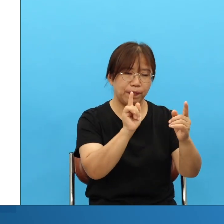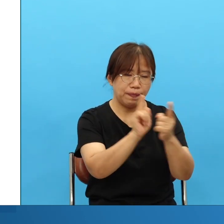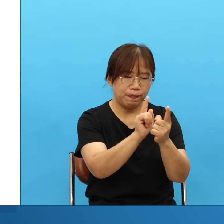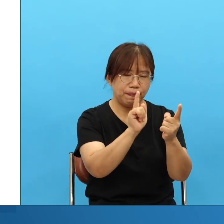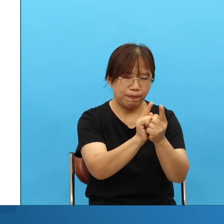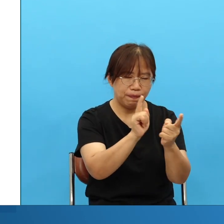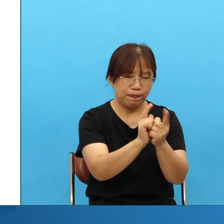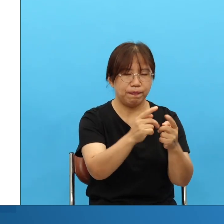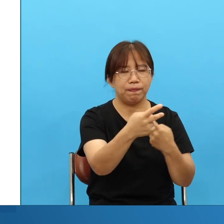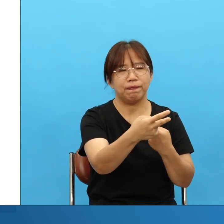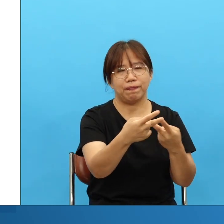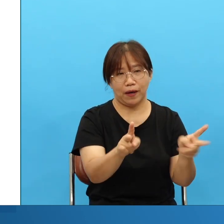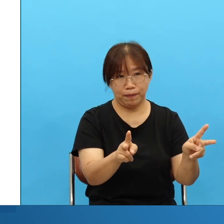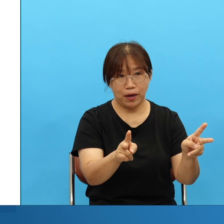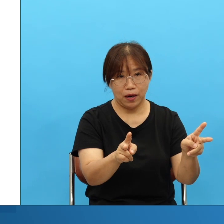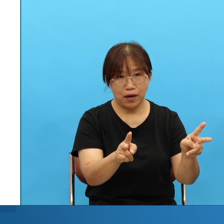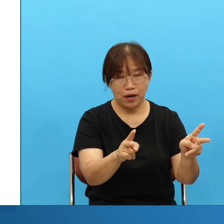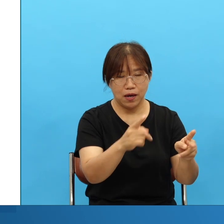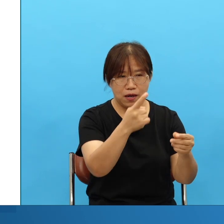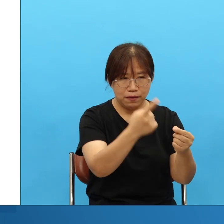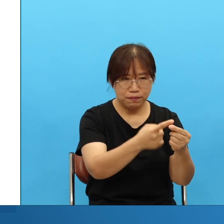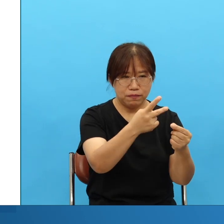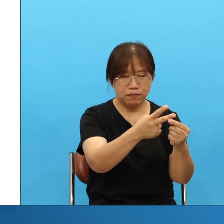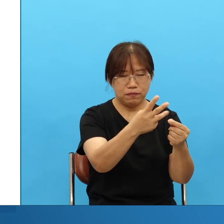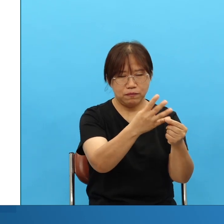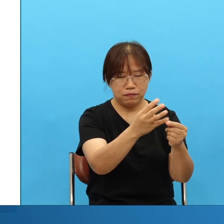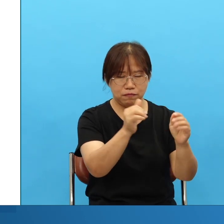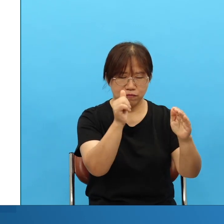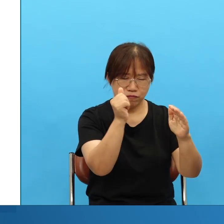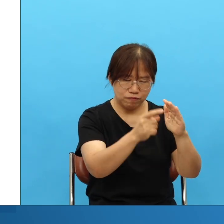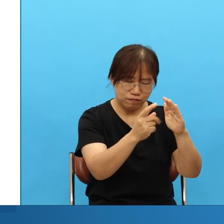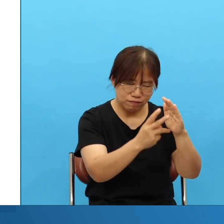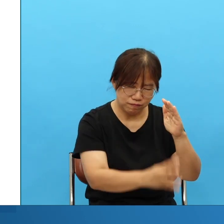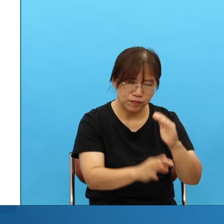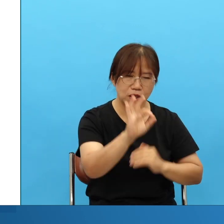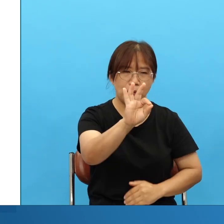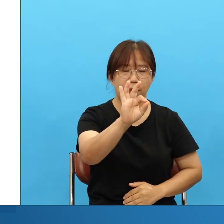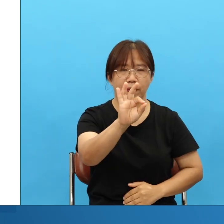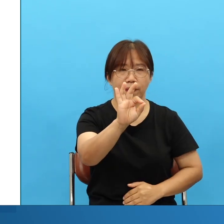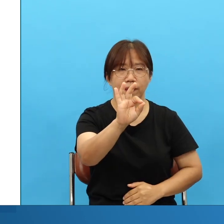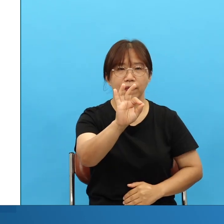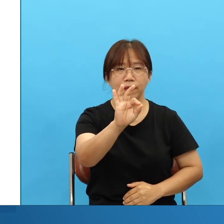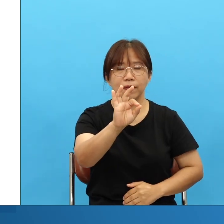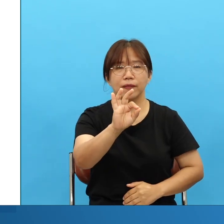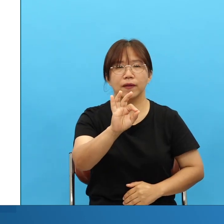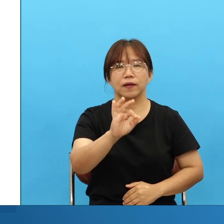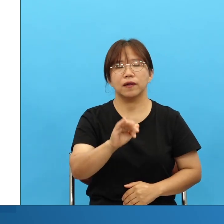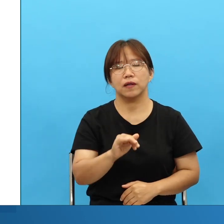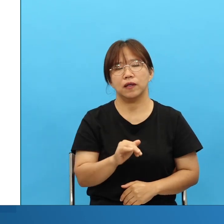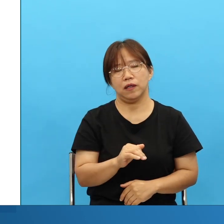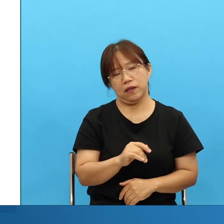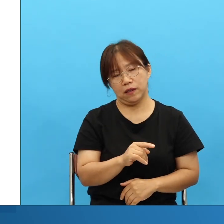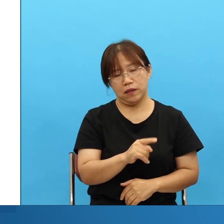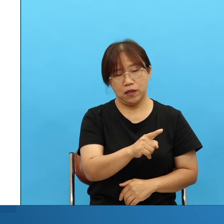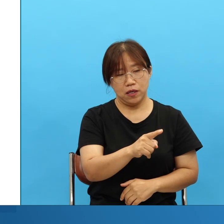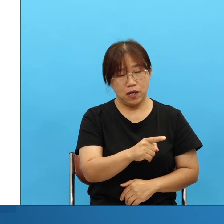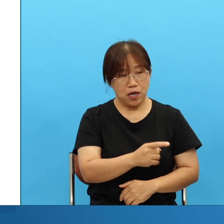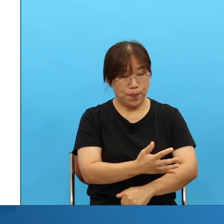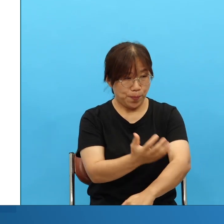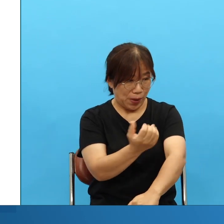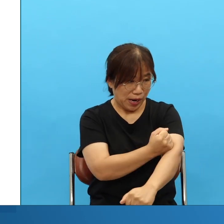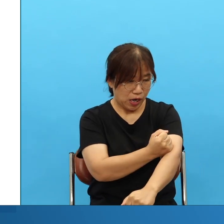아이들이 영접하고 제가 그 집을 10번을 찾아가기 때문에 사정을 너무도 잘 알아요. 근데 저는 믿어요. 보통 마약을 하면 사람 안